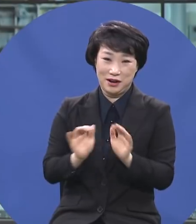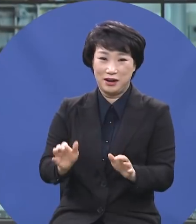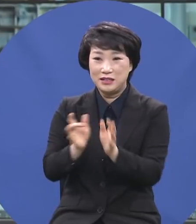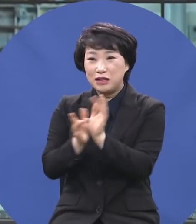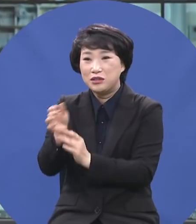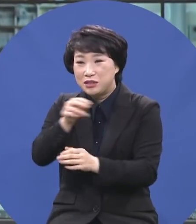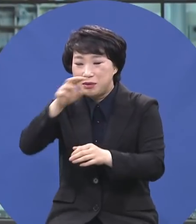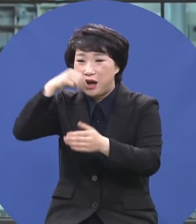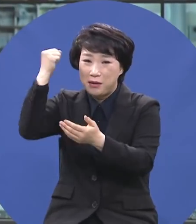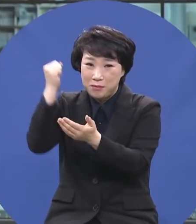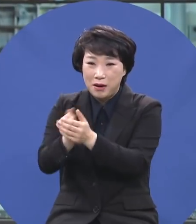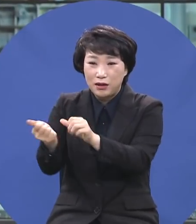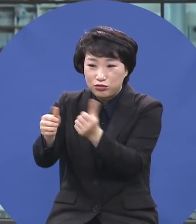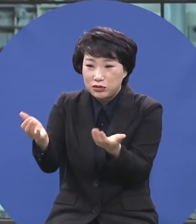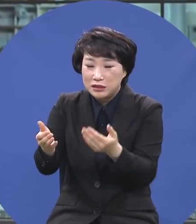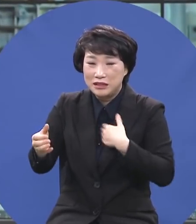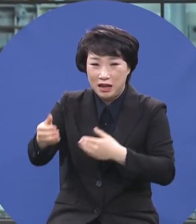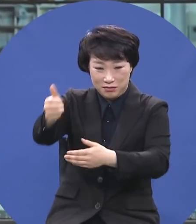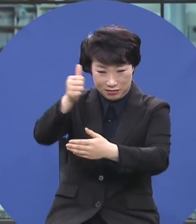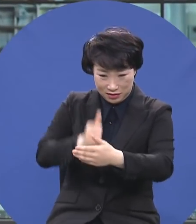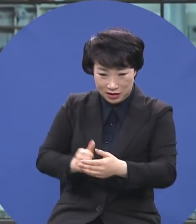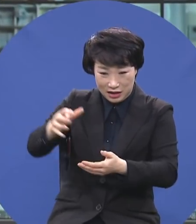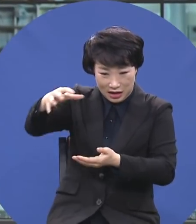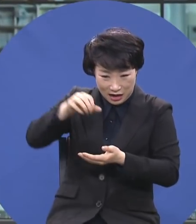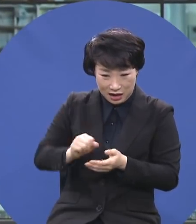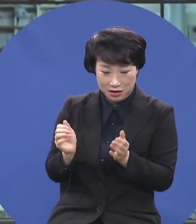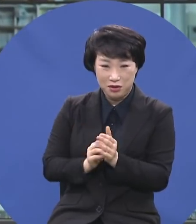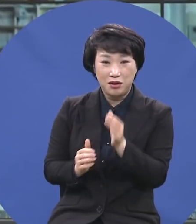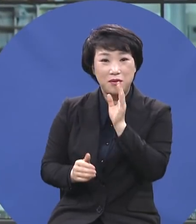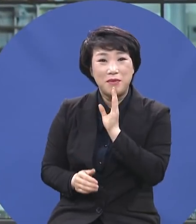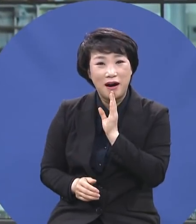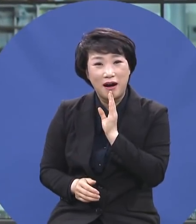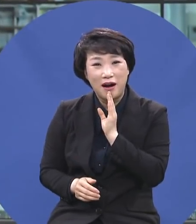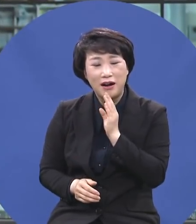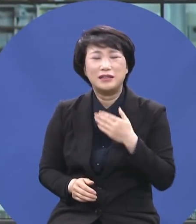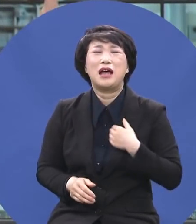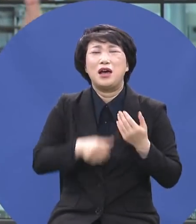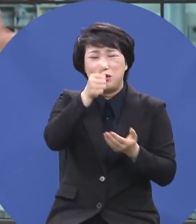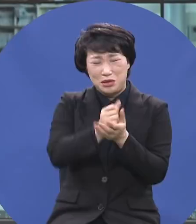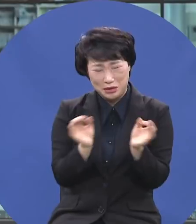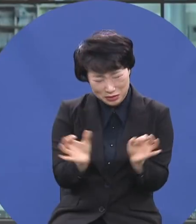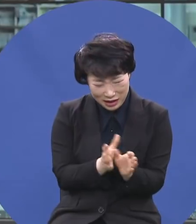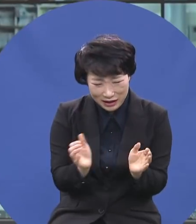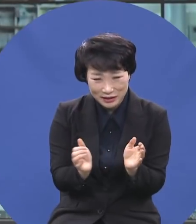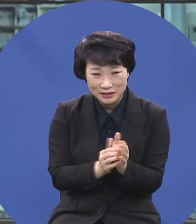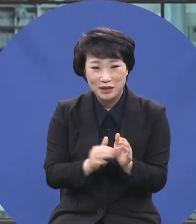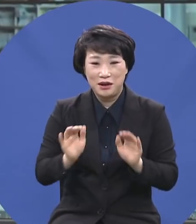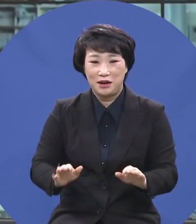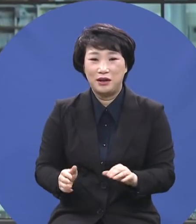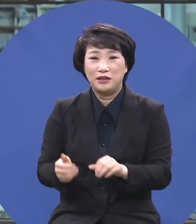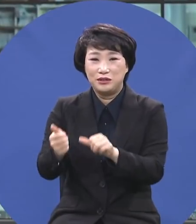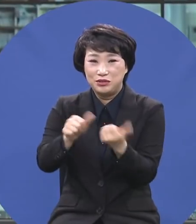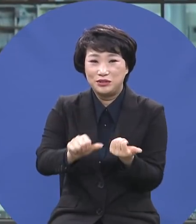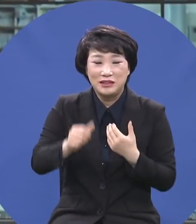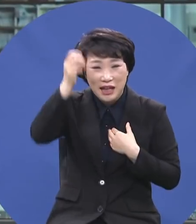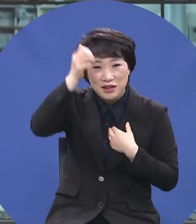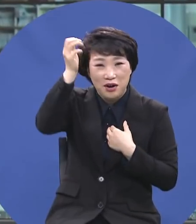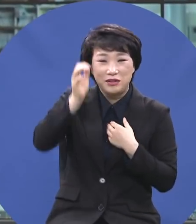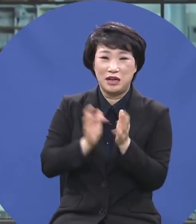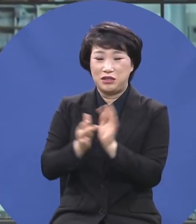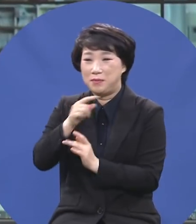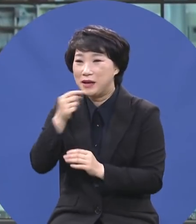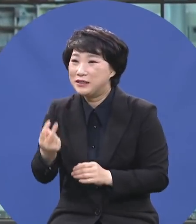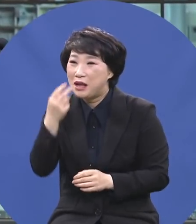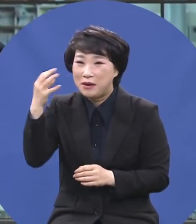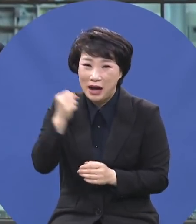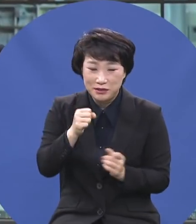십자가의 죽음의 현장이 내 안에 있더니 그러므로 내 죄는 소멸되고 죽은 내 영은 예수의